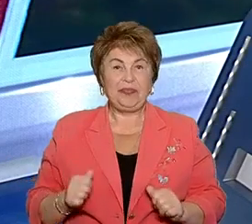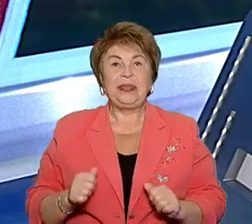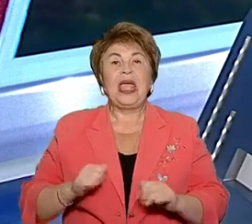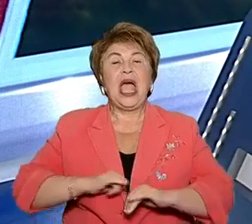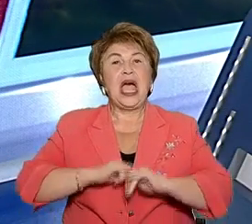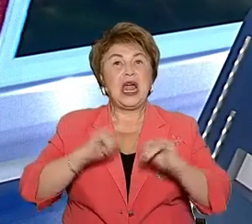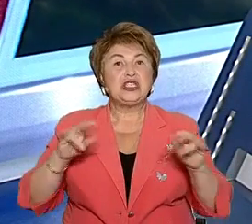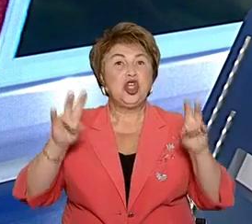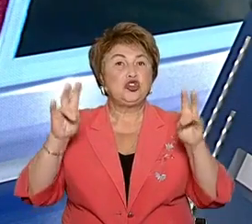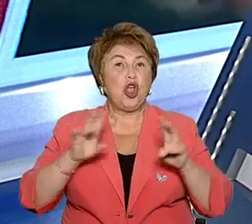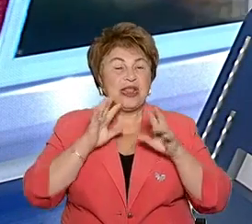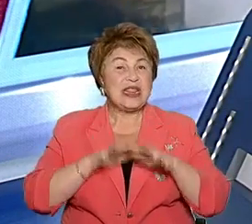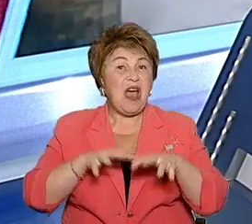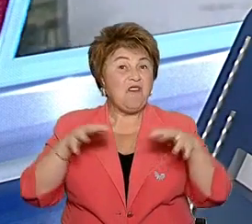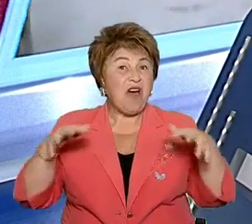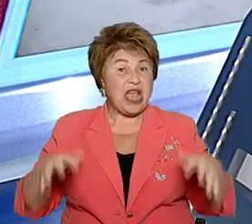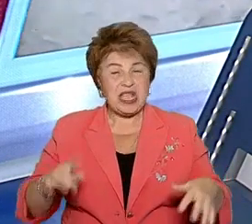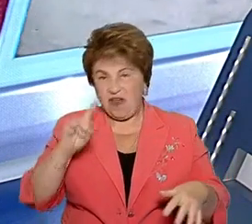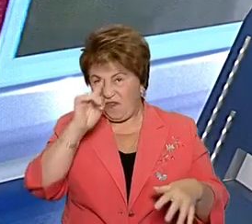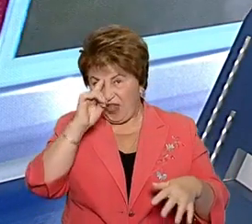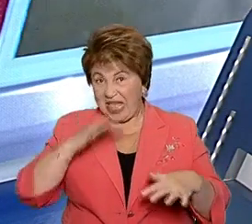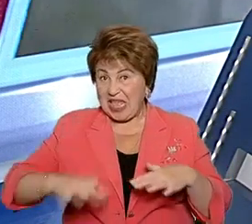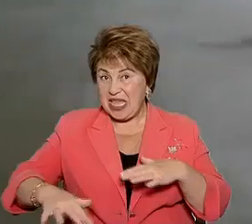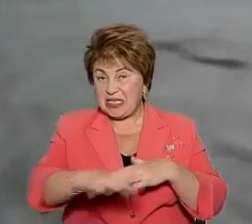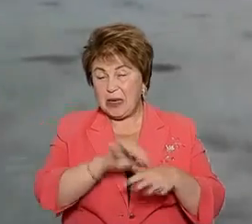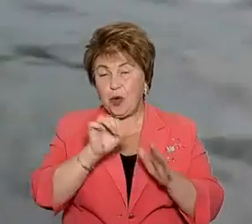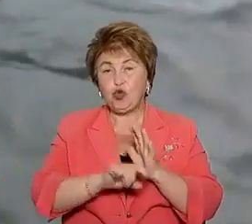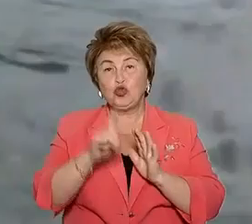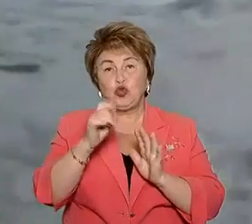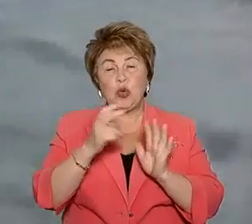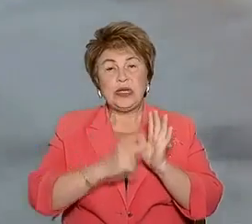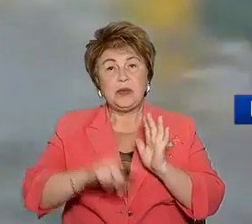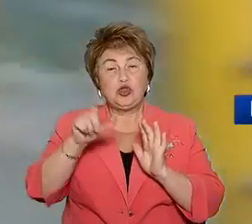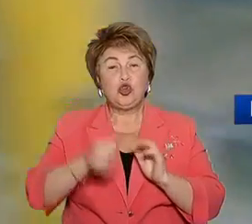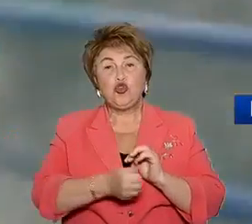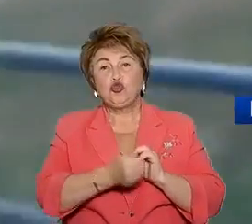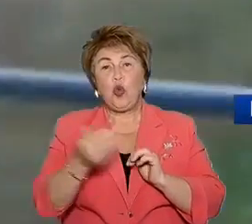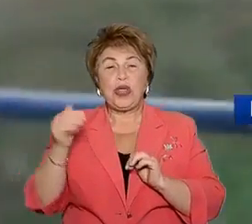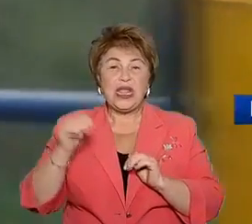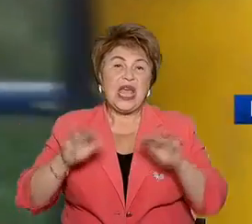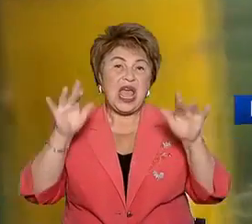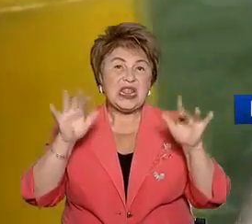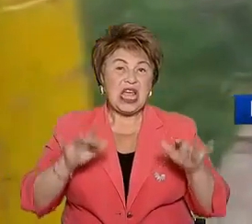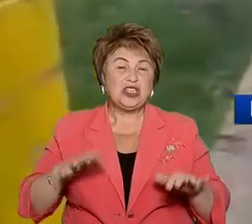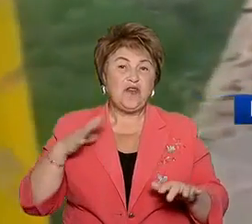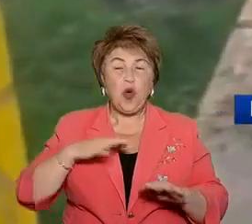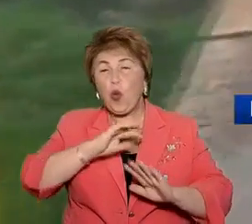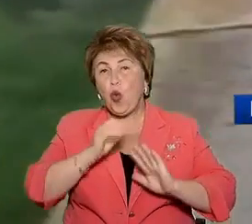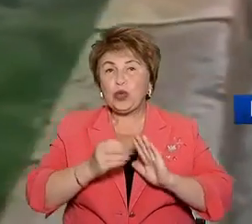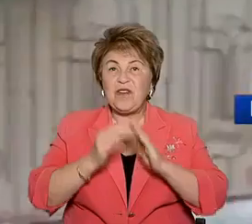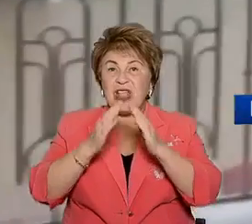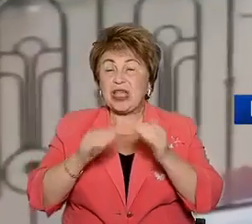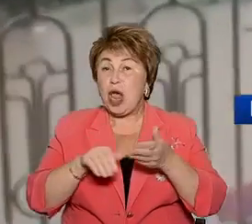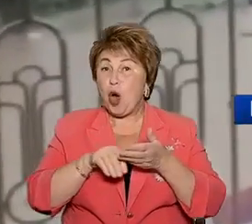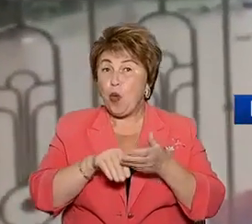Растет количество жертв наводнений и оползней. В Индии погибли уже 170 человек. Сотни тысяч проливные дожди вынудили укрыться в лагерях